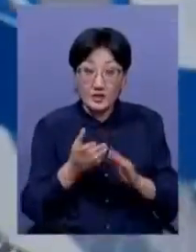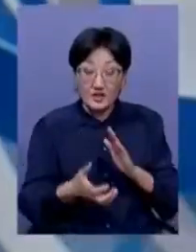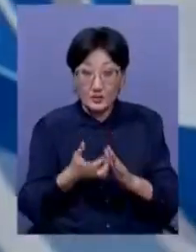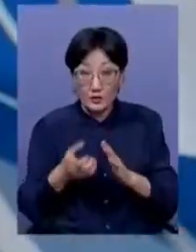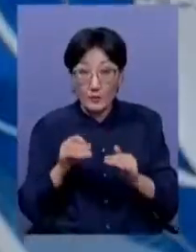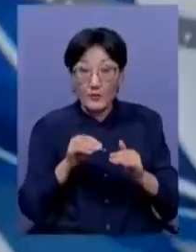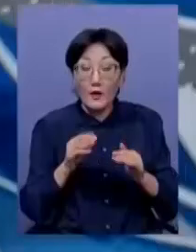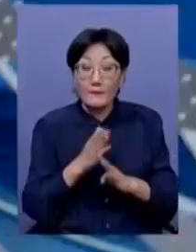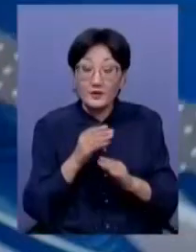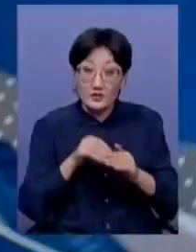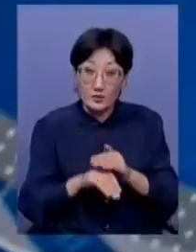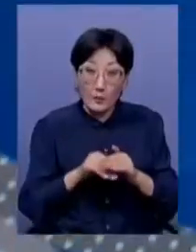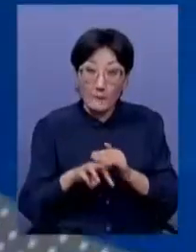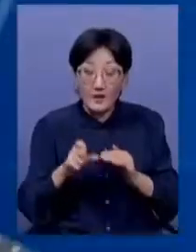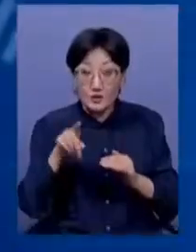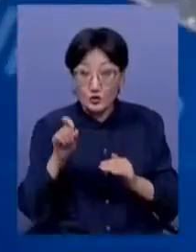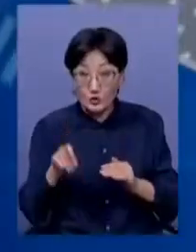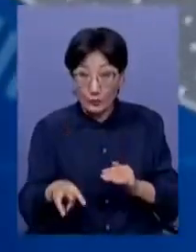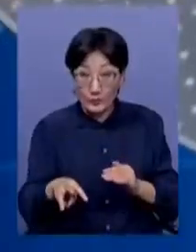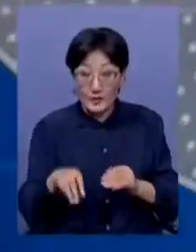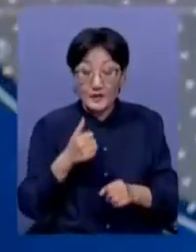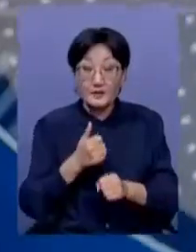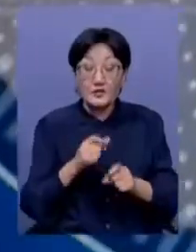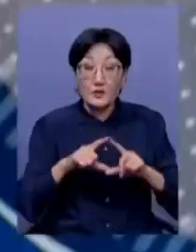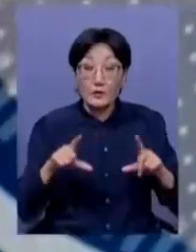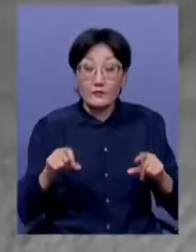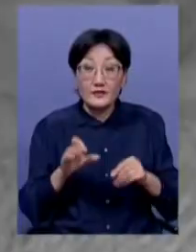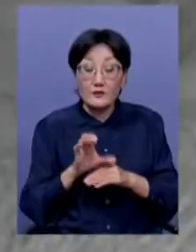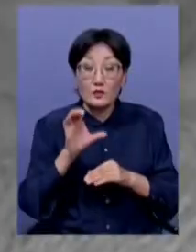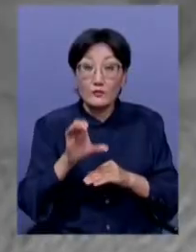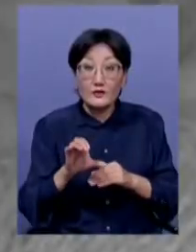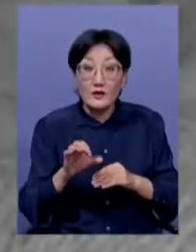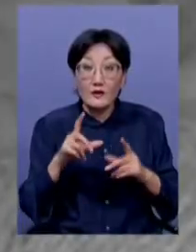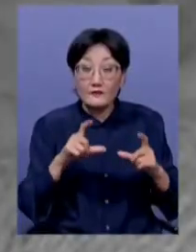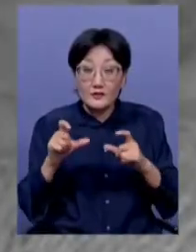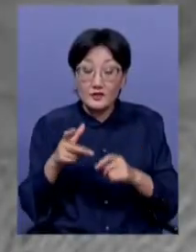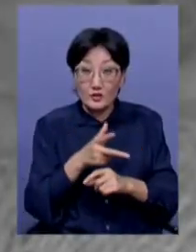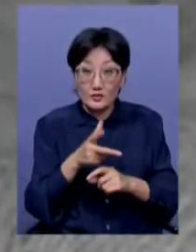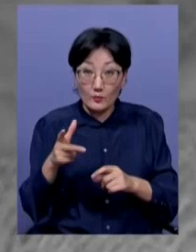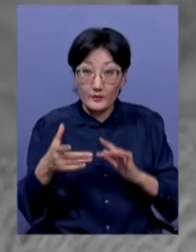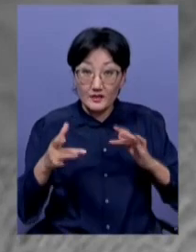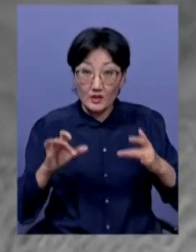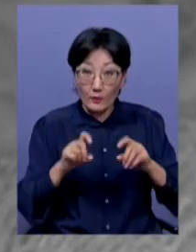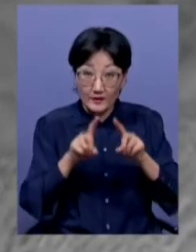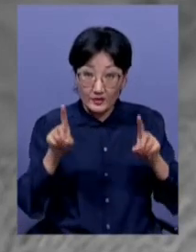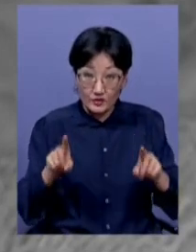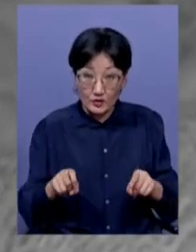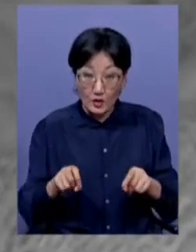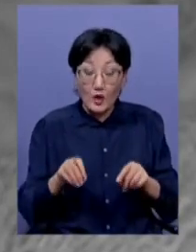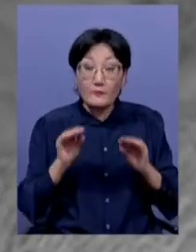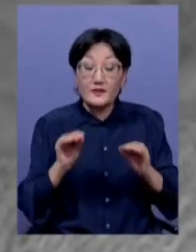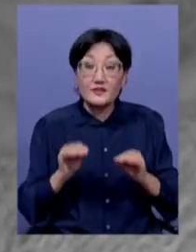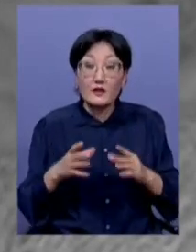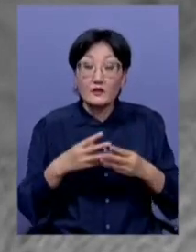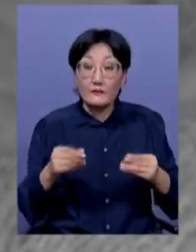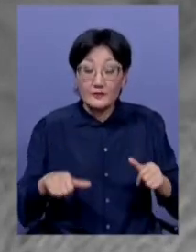и природных ресурсов Макзум Мирзагалиев. Глава ведомства выложил эксклюзивные фото и видео на странице в Твиттер. Отмечается, что